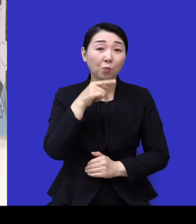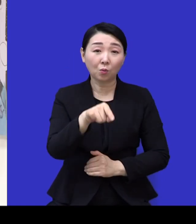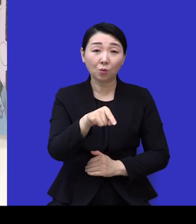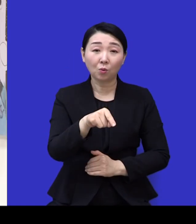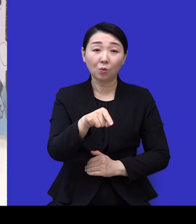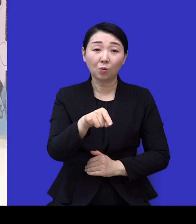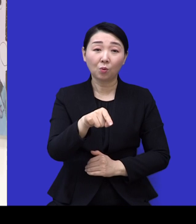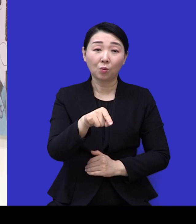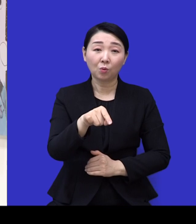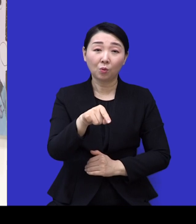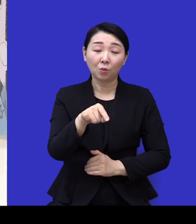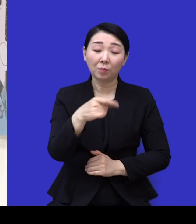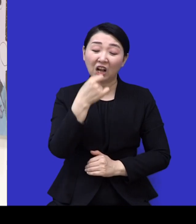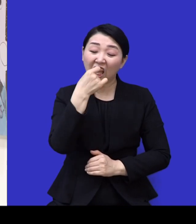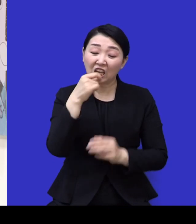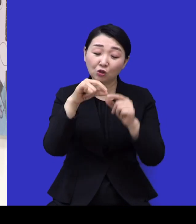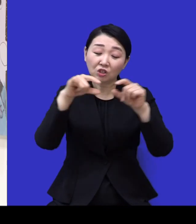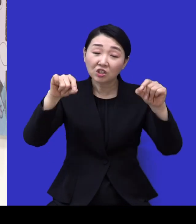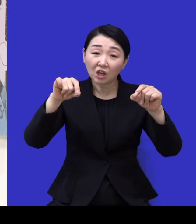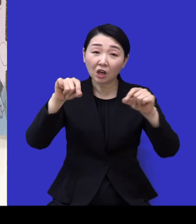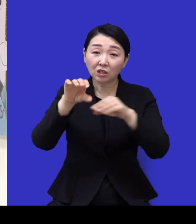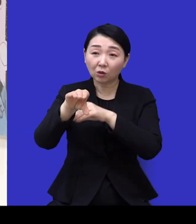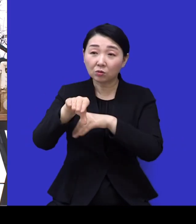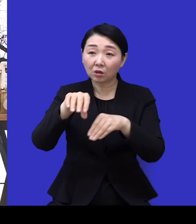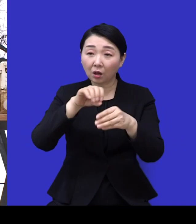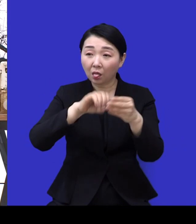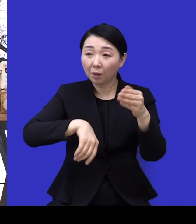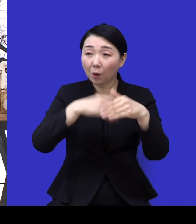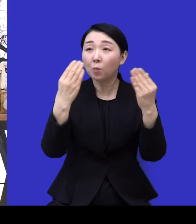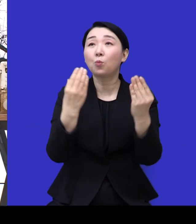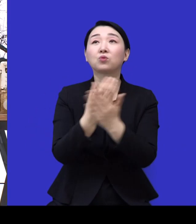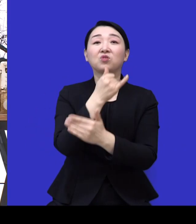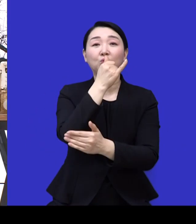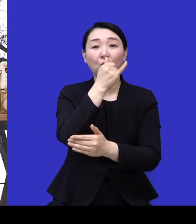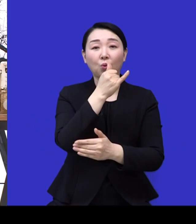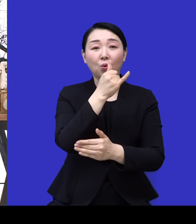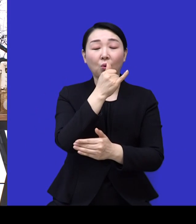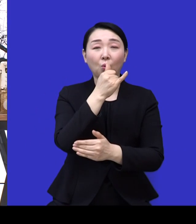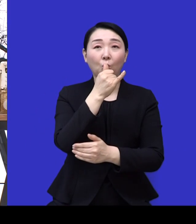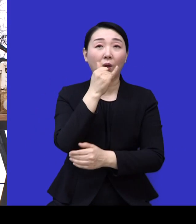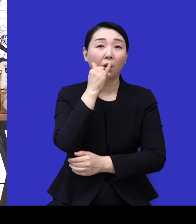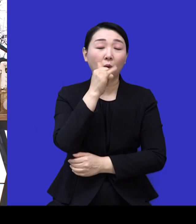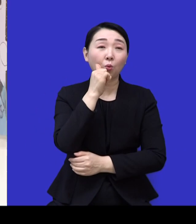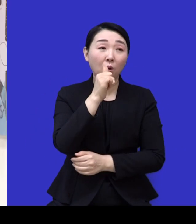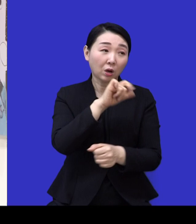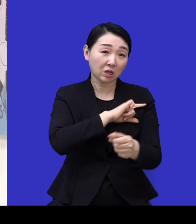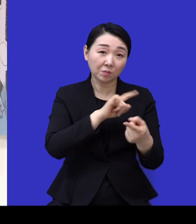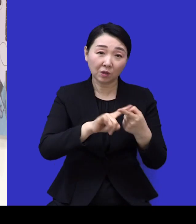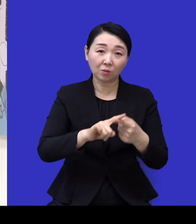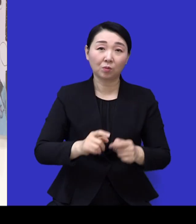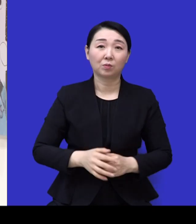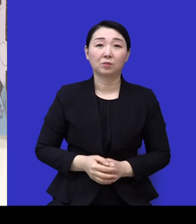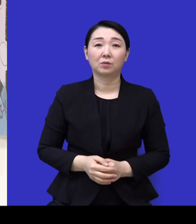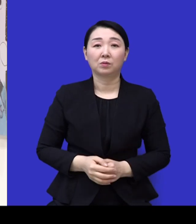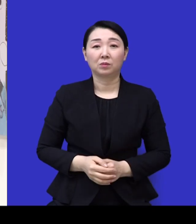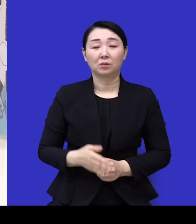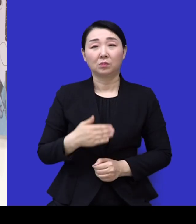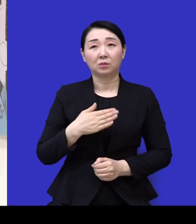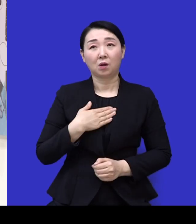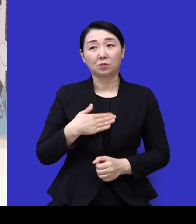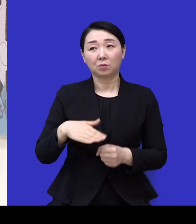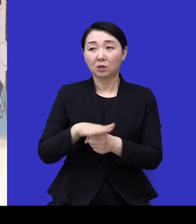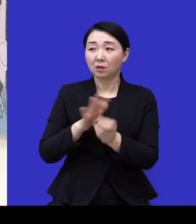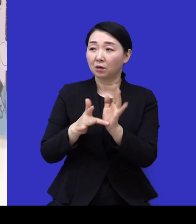정말 이쑤시개하고 자동차 빼고는 모든 게 다 있는 것 같더라고요. 예. 브랜드로 코카콜라 브랜드로. 네, 근데 네. 내가 정말